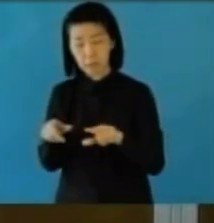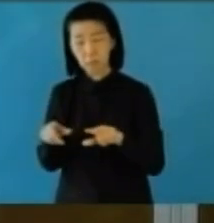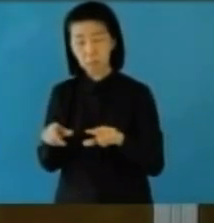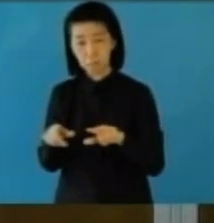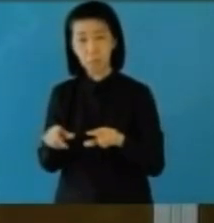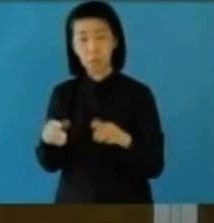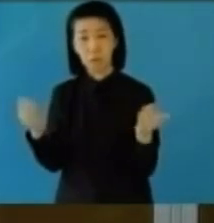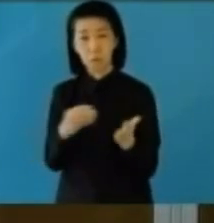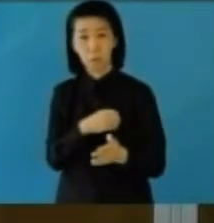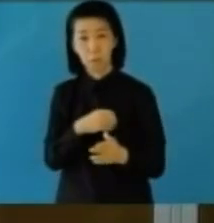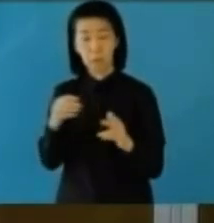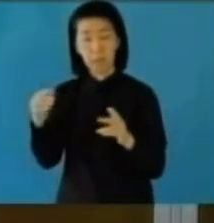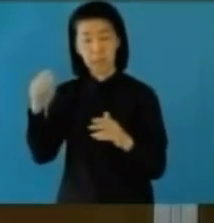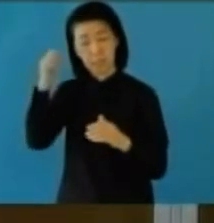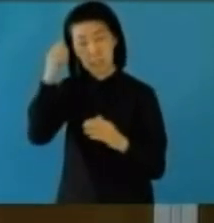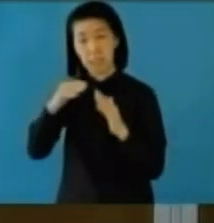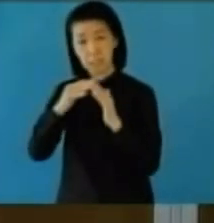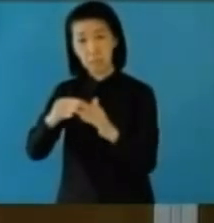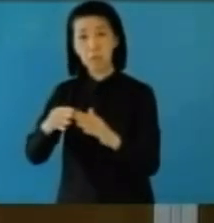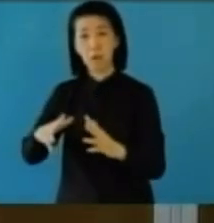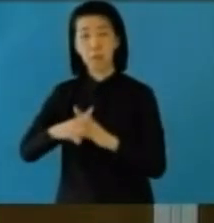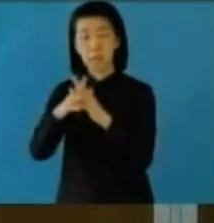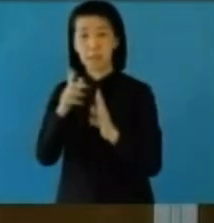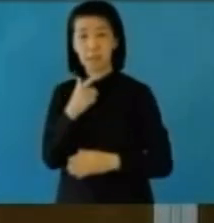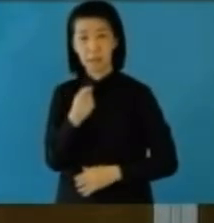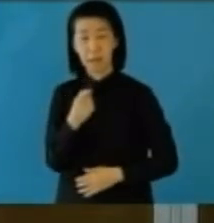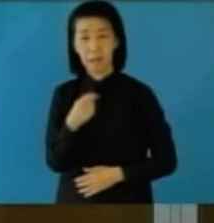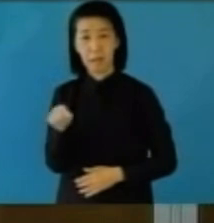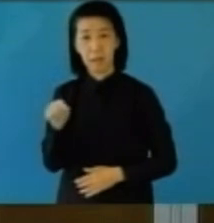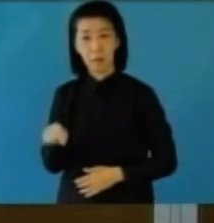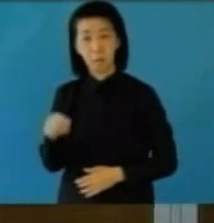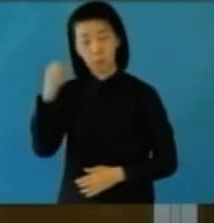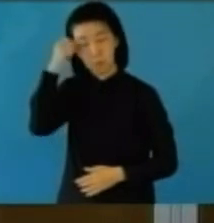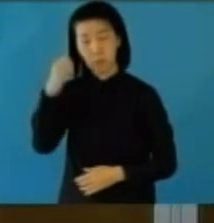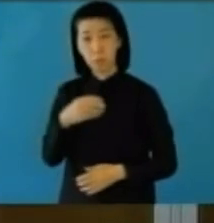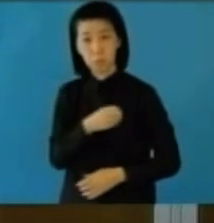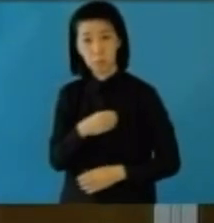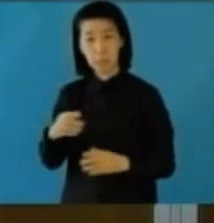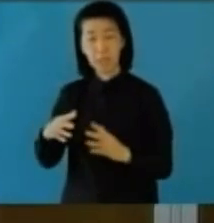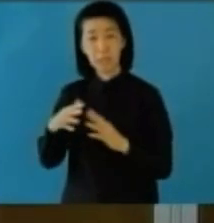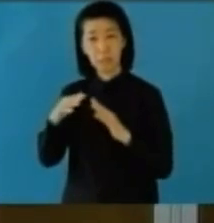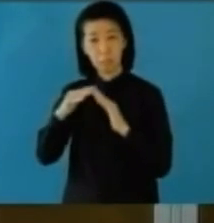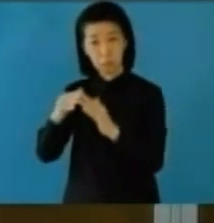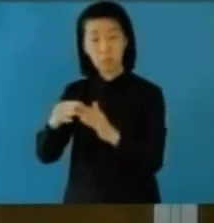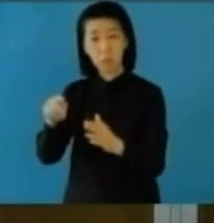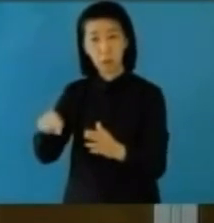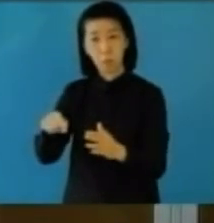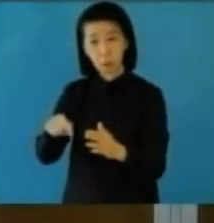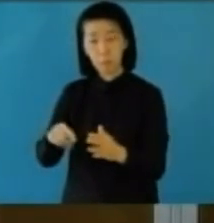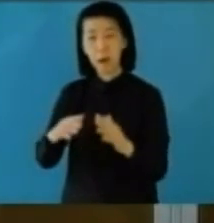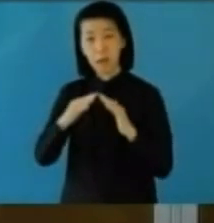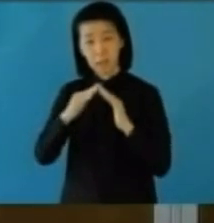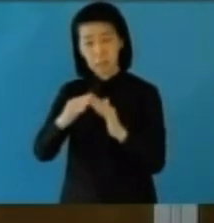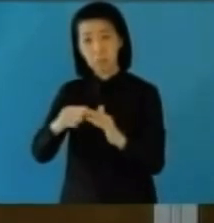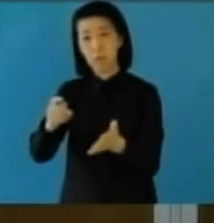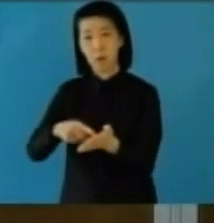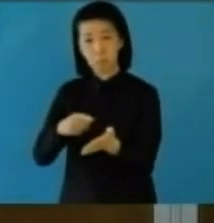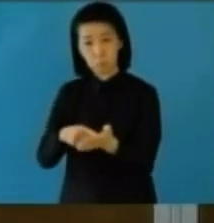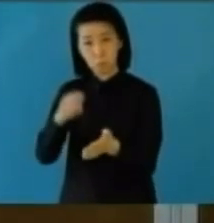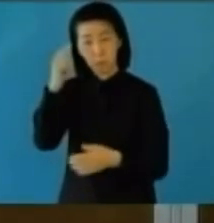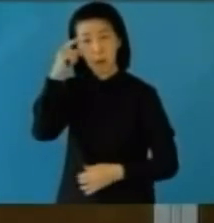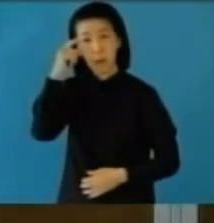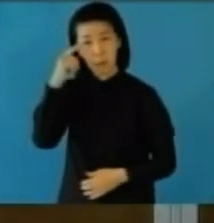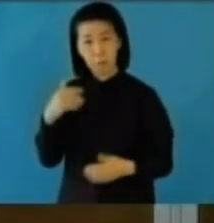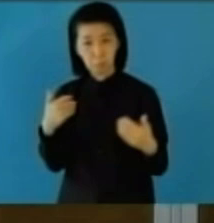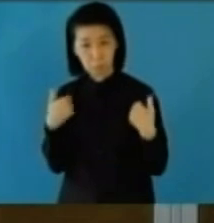ております。県としましては、同本部による職員宿舎の設置は、宿舎が不足している状況等を勘案しますと、必要性が高